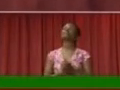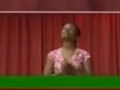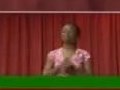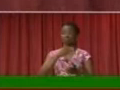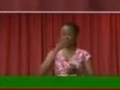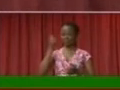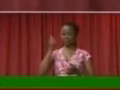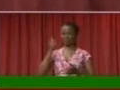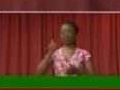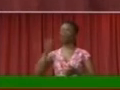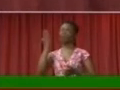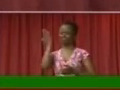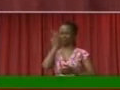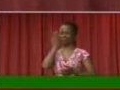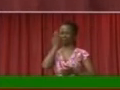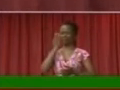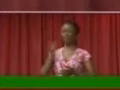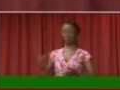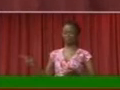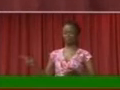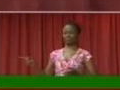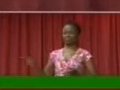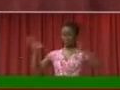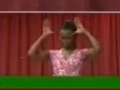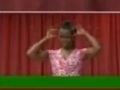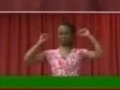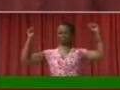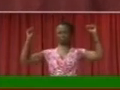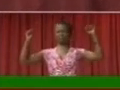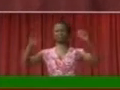Parce que c'est son père qui était le président de la République. Et